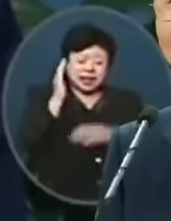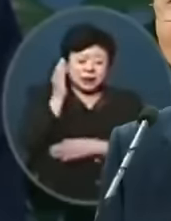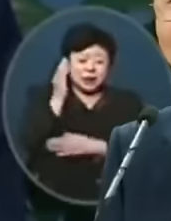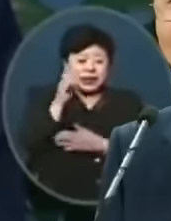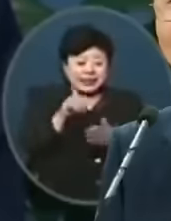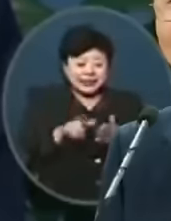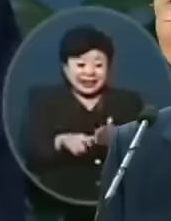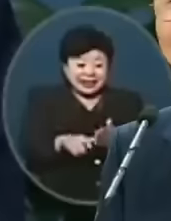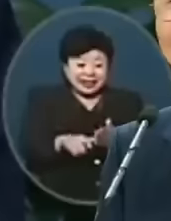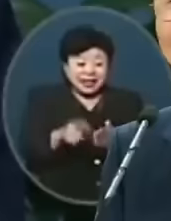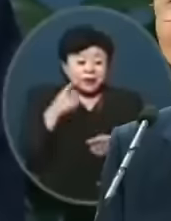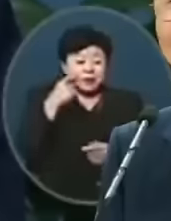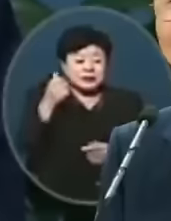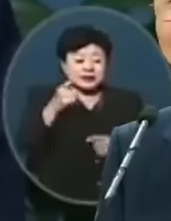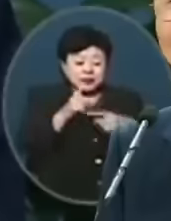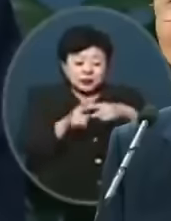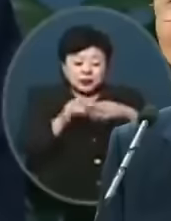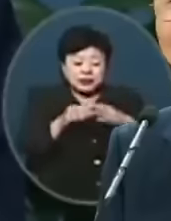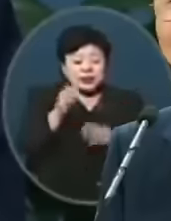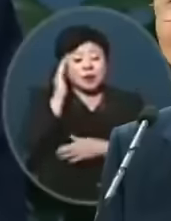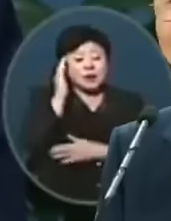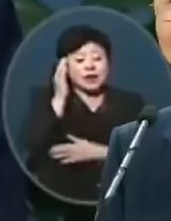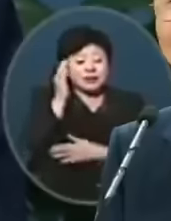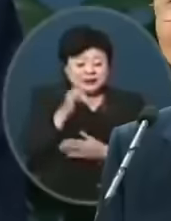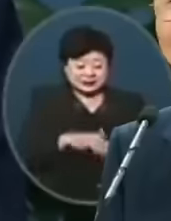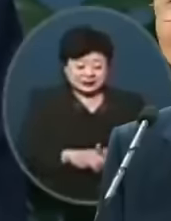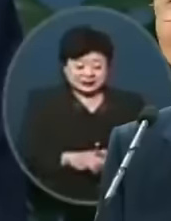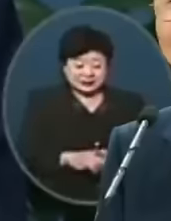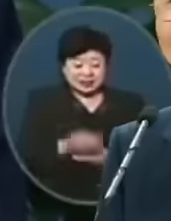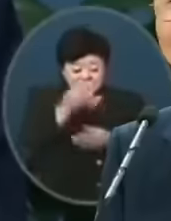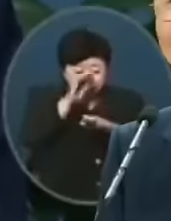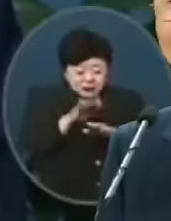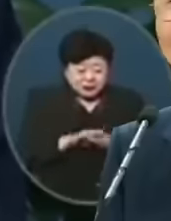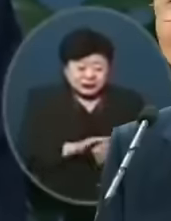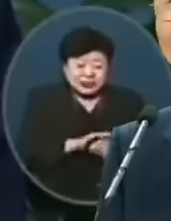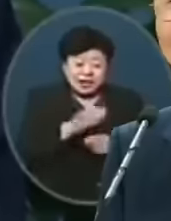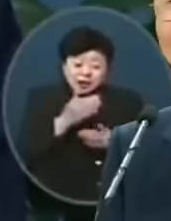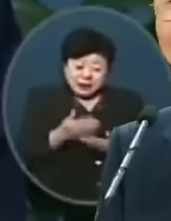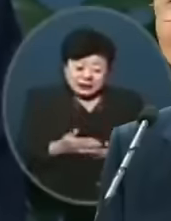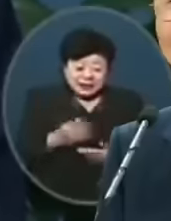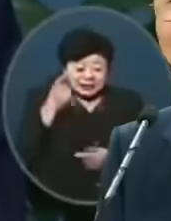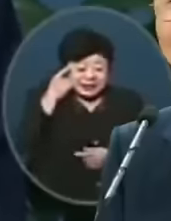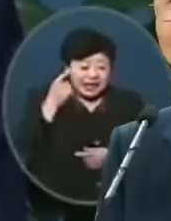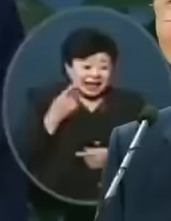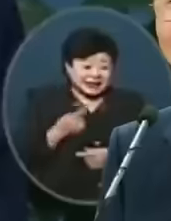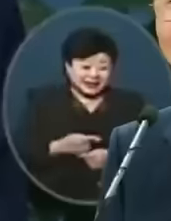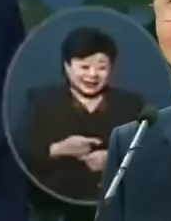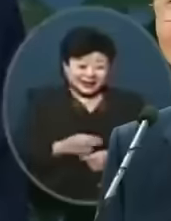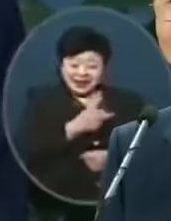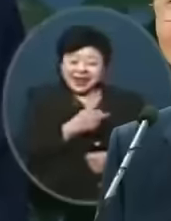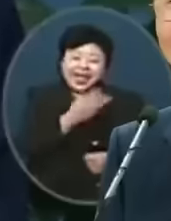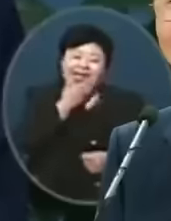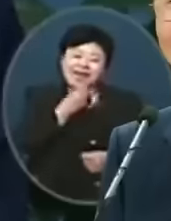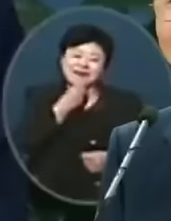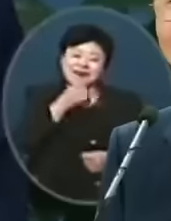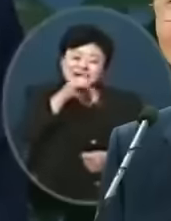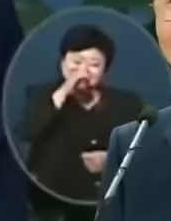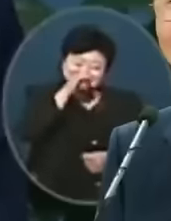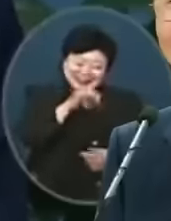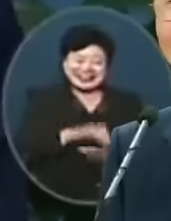했는데 목사가 교회에서 목회하면서 성도들의 사랑을 받는다고 생각할 때 굉장히 행복해진